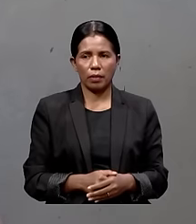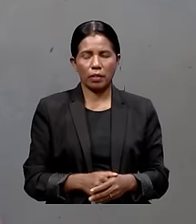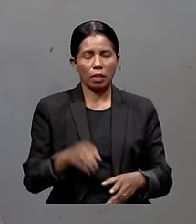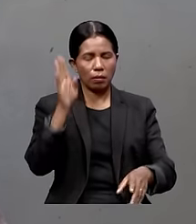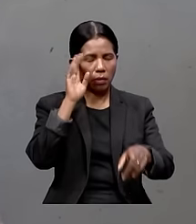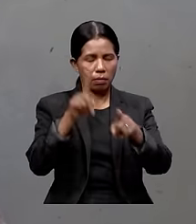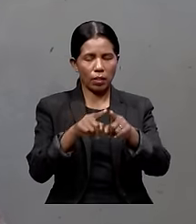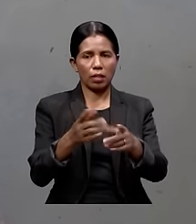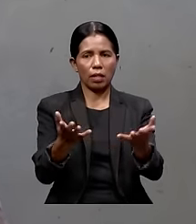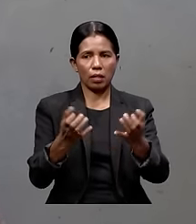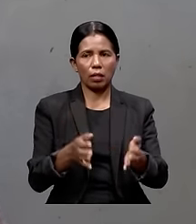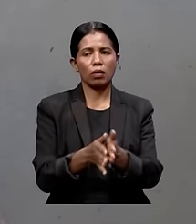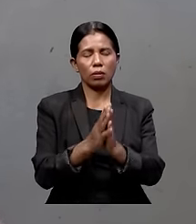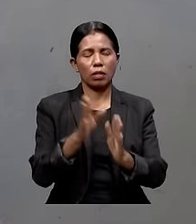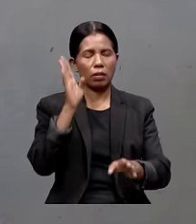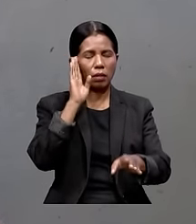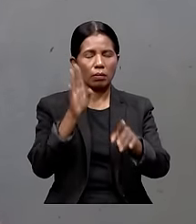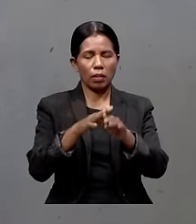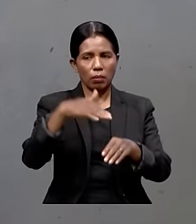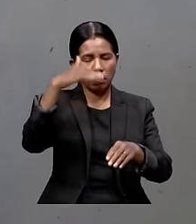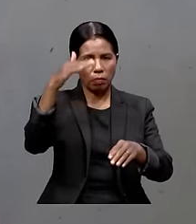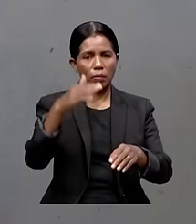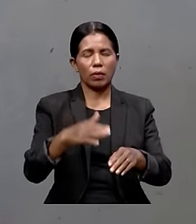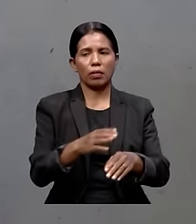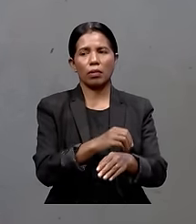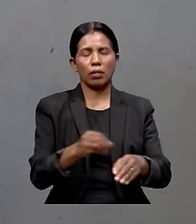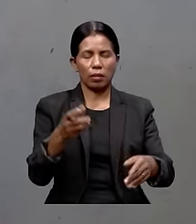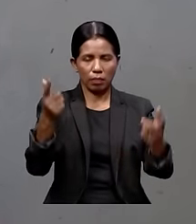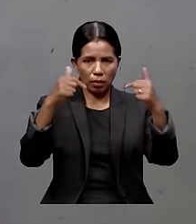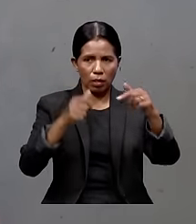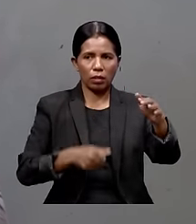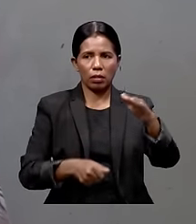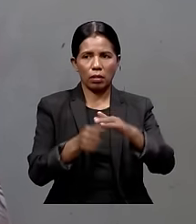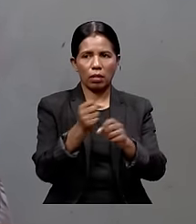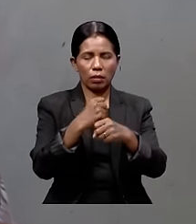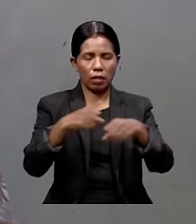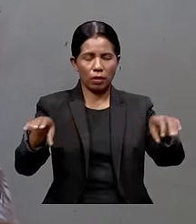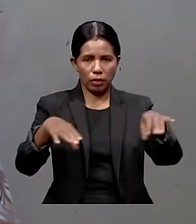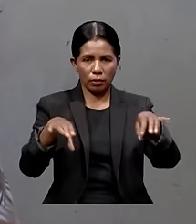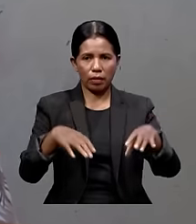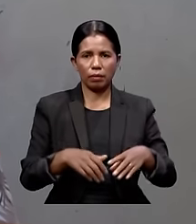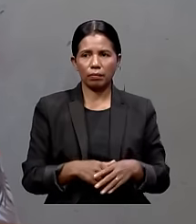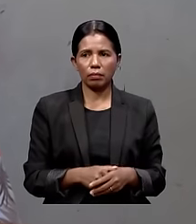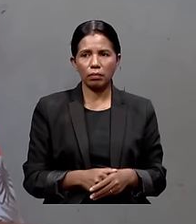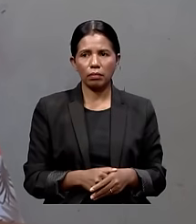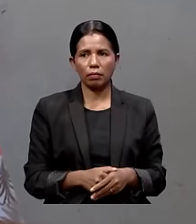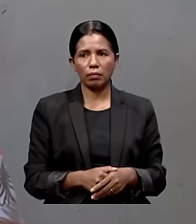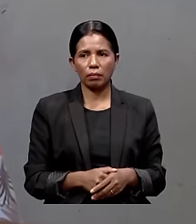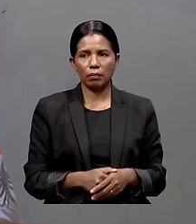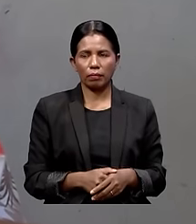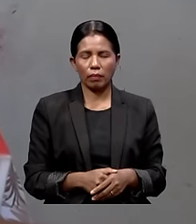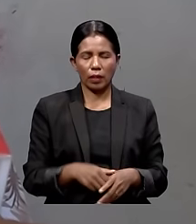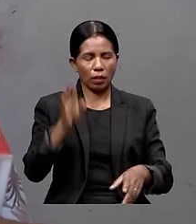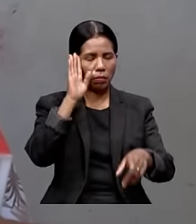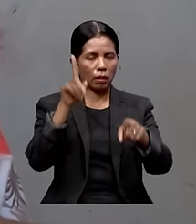hakara, hau husu hau ni bim bot, ye sore ne, ni uman ba, se mau bot hori mai hori halau servisu. Ne maka mau